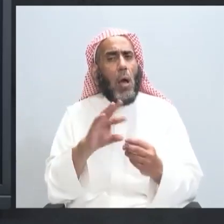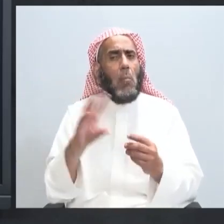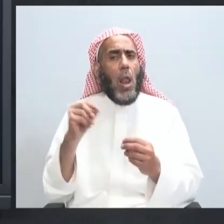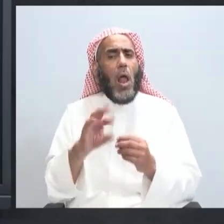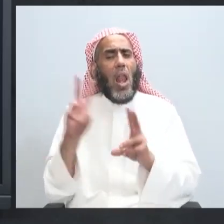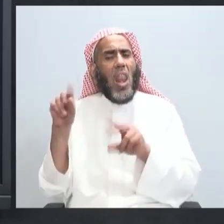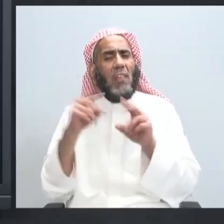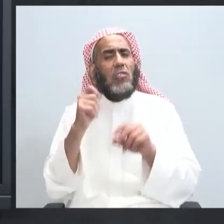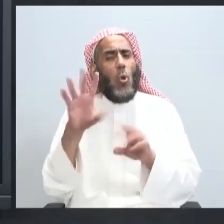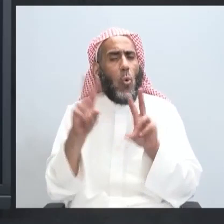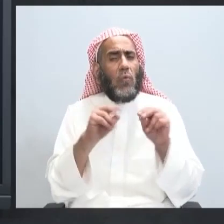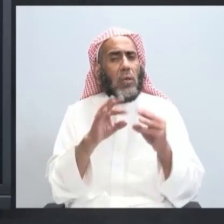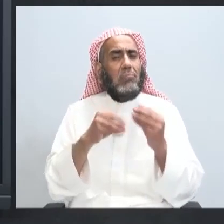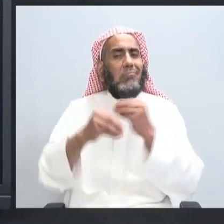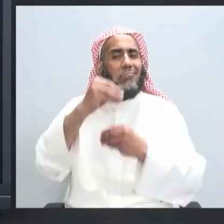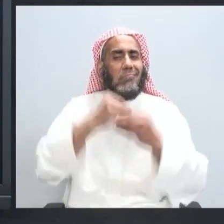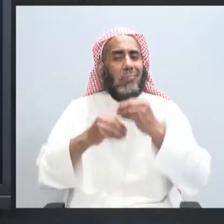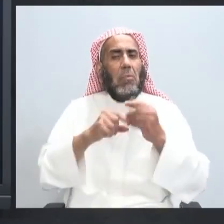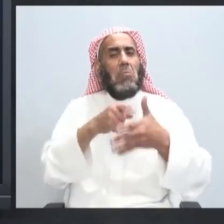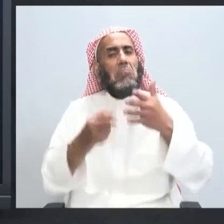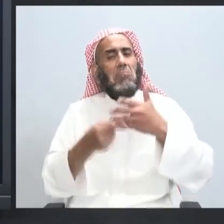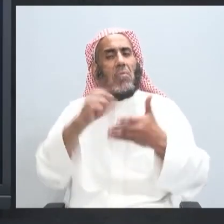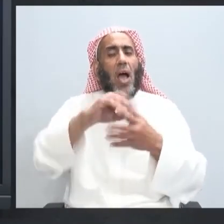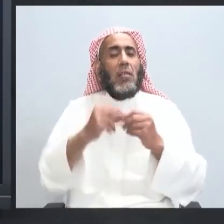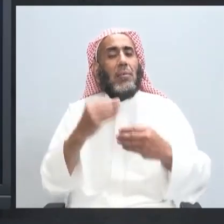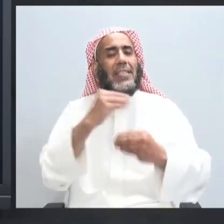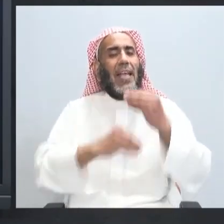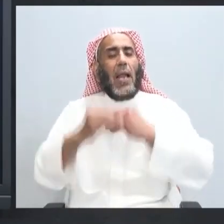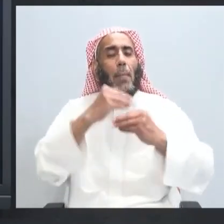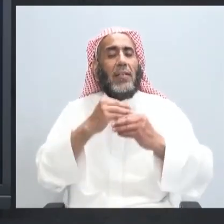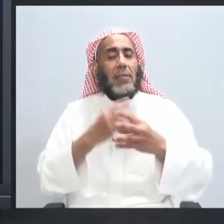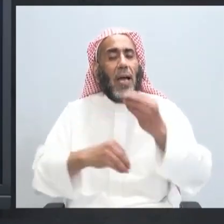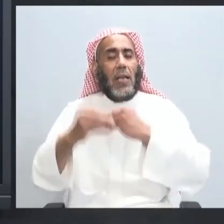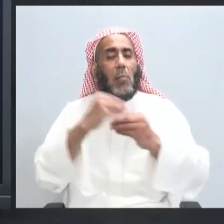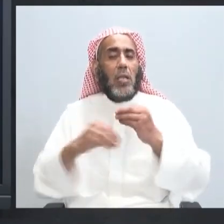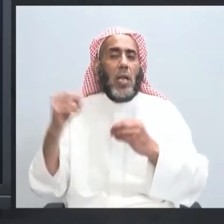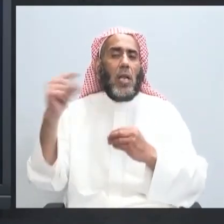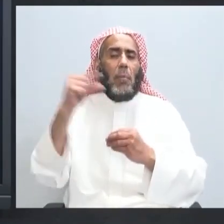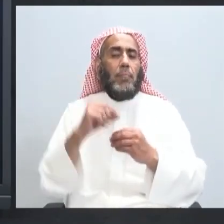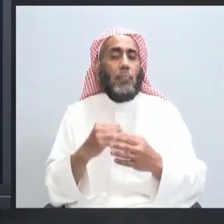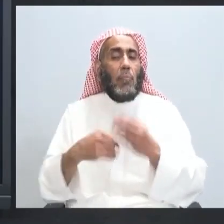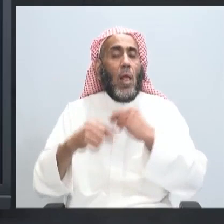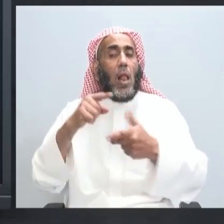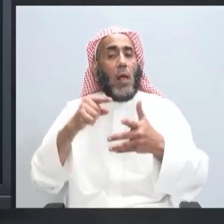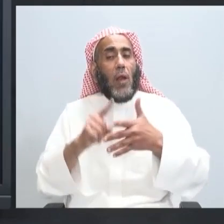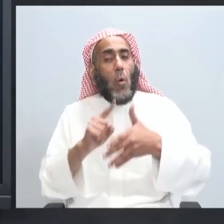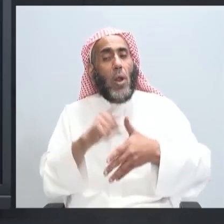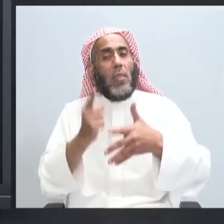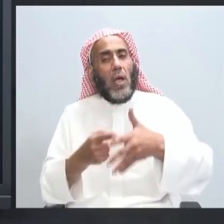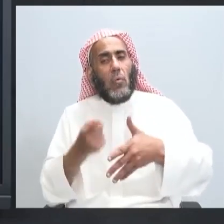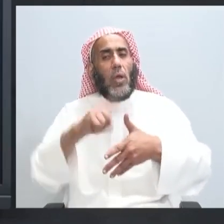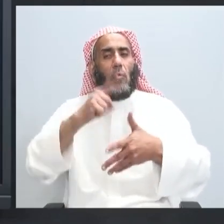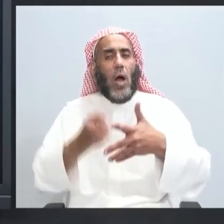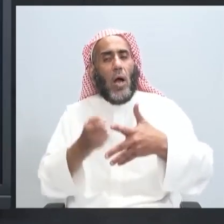انه نفس الحروف لكنها تتقدم وتتاخر هذا ما يسمى بالتقليب تقليبات الكلمه تاتي الحرف الاول يكون الثاني